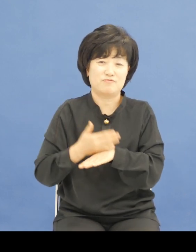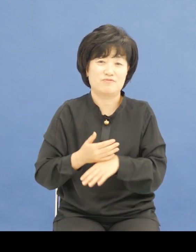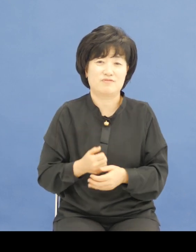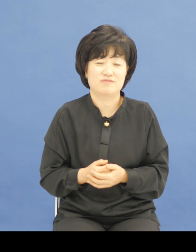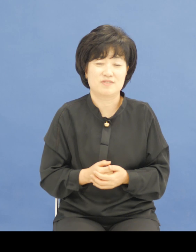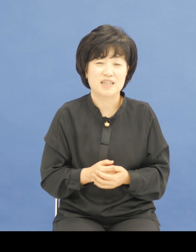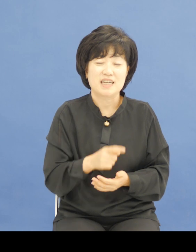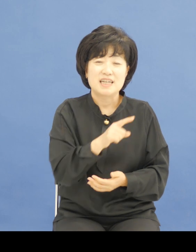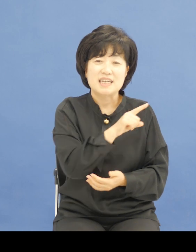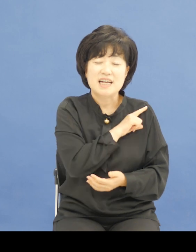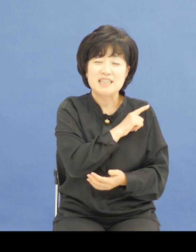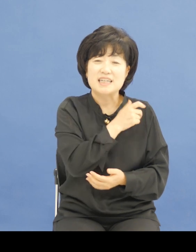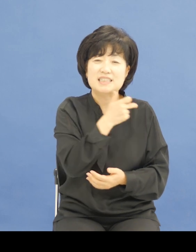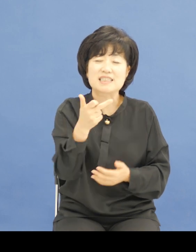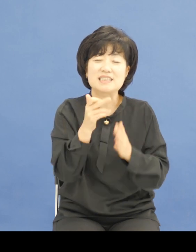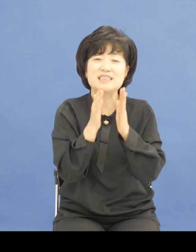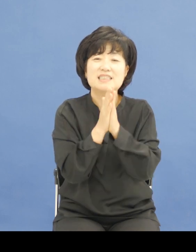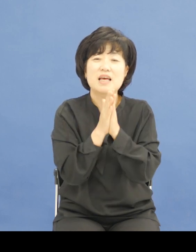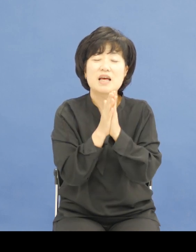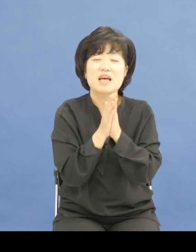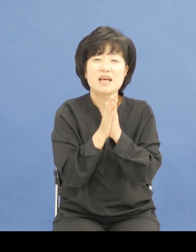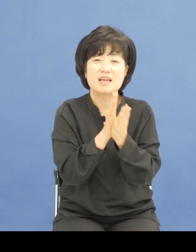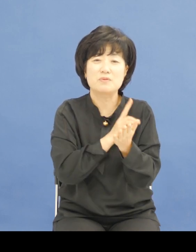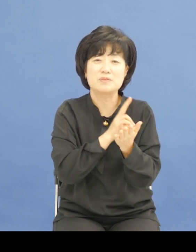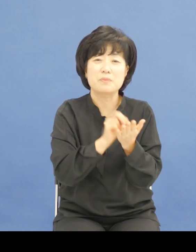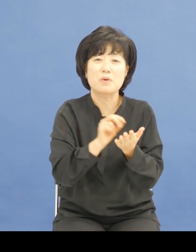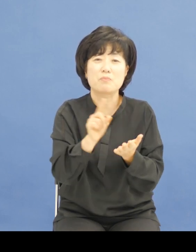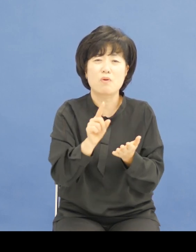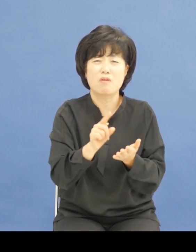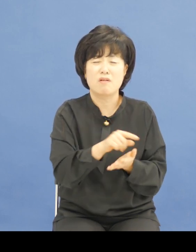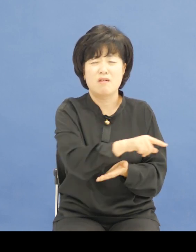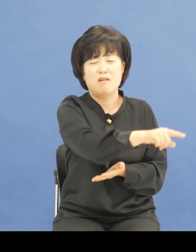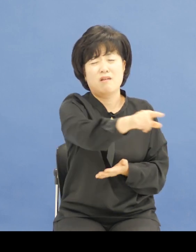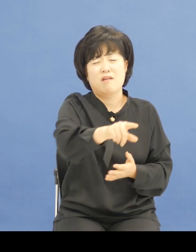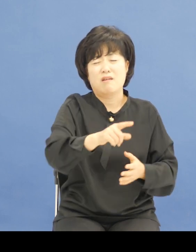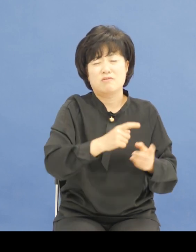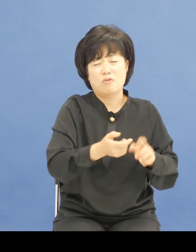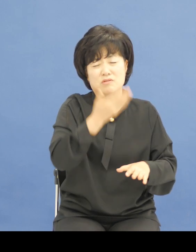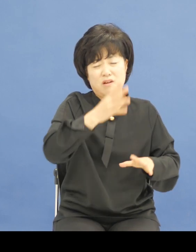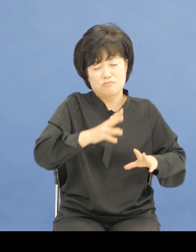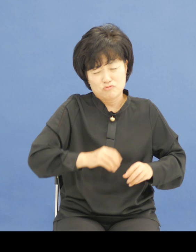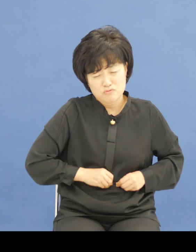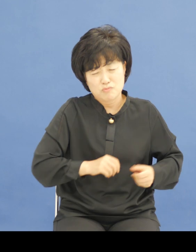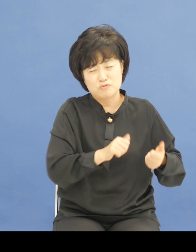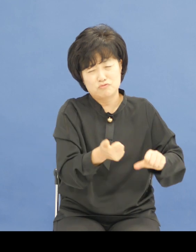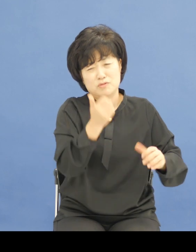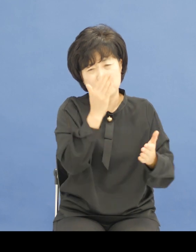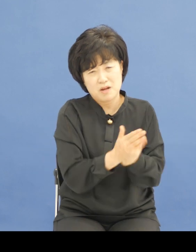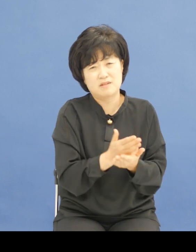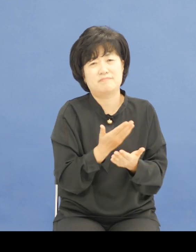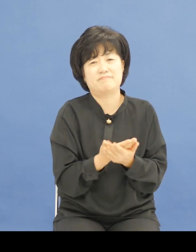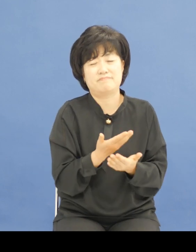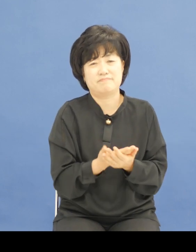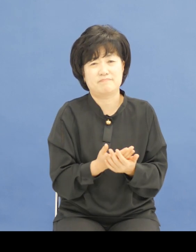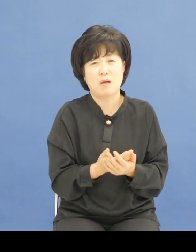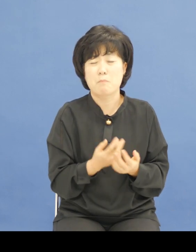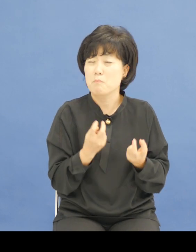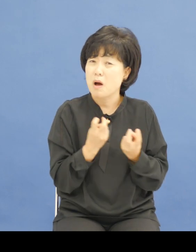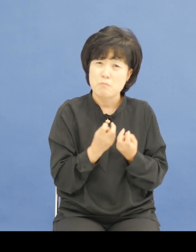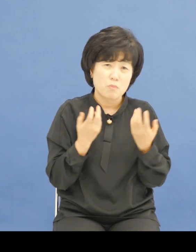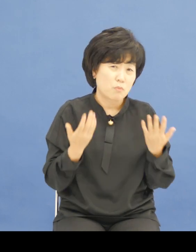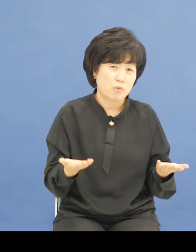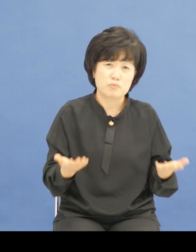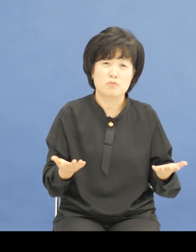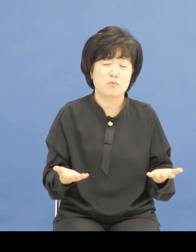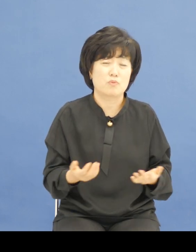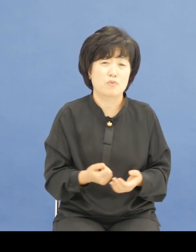요즘 가장 큰 기도 제목이 있다면 어떤 제목일까요? 뭐 우선 피그미도 굶어 죽지 않았으면 좋겠어요. 아, 그래요. 방법이 없어요. 제가